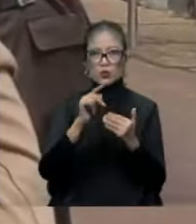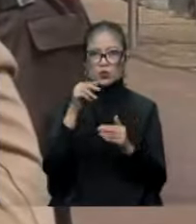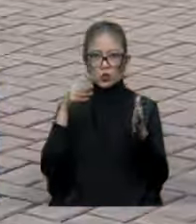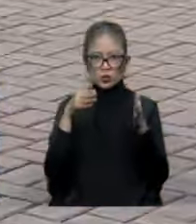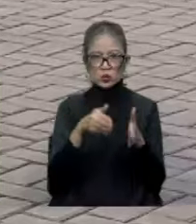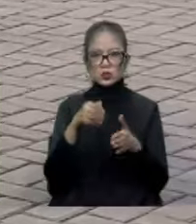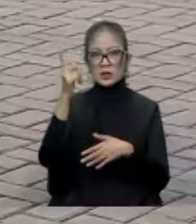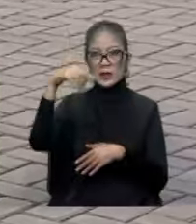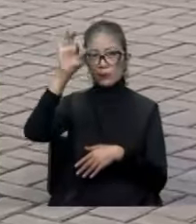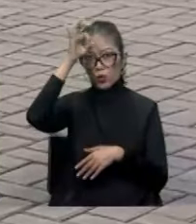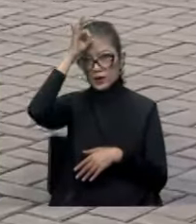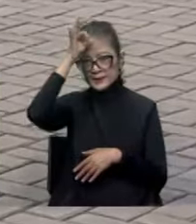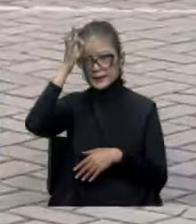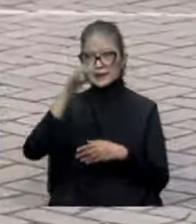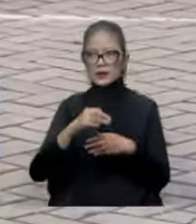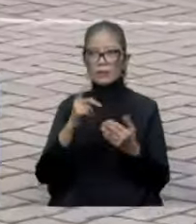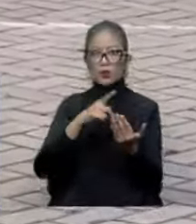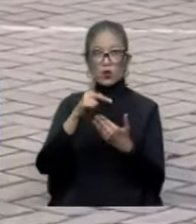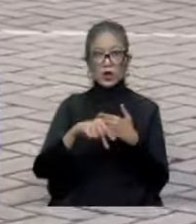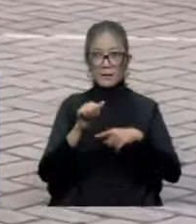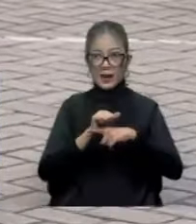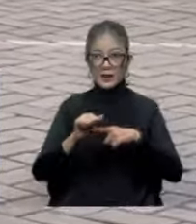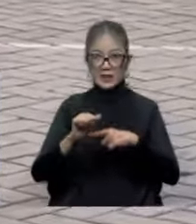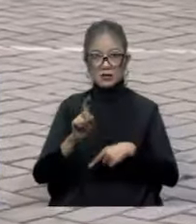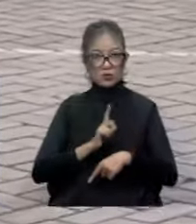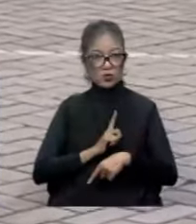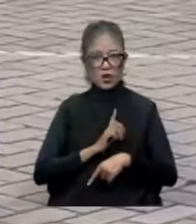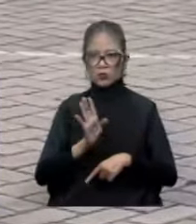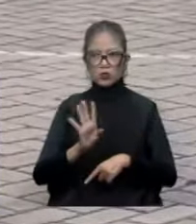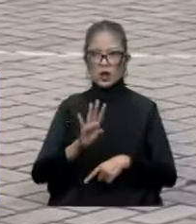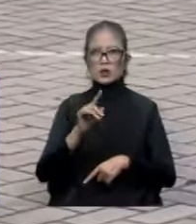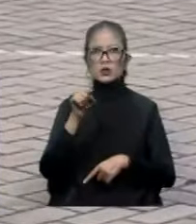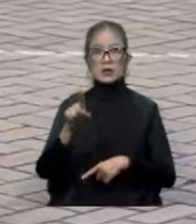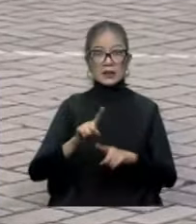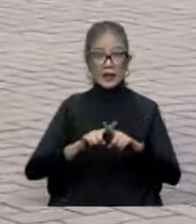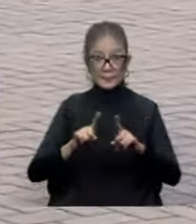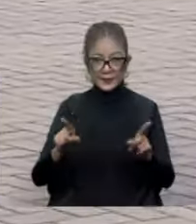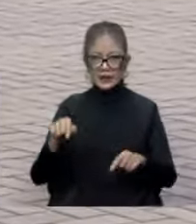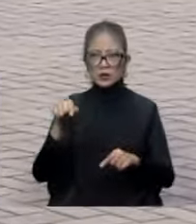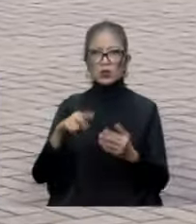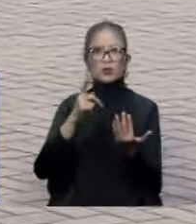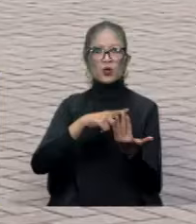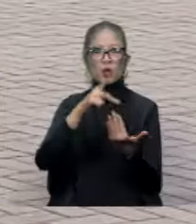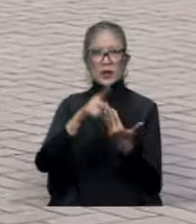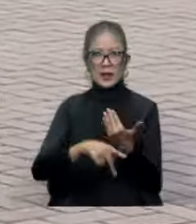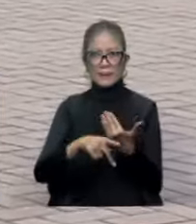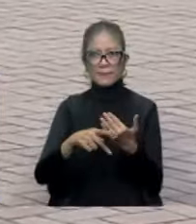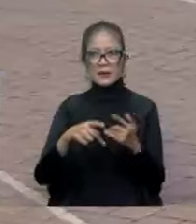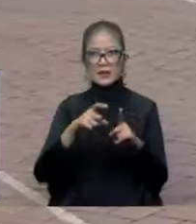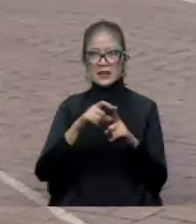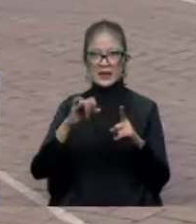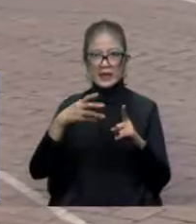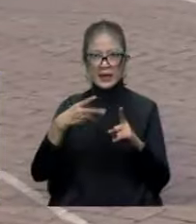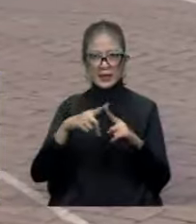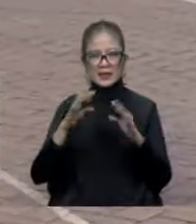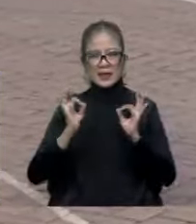Trenggalek. Bukan program latihan personil seperti lazimnya polisi, tapi program penurunan berat badan.